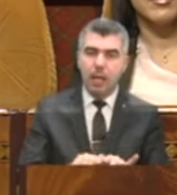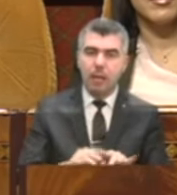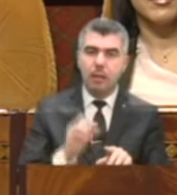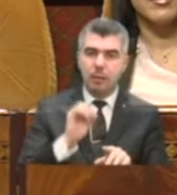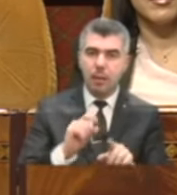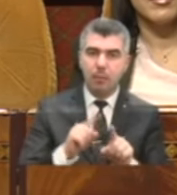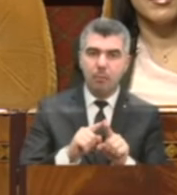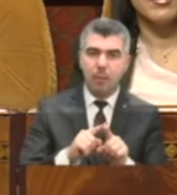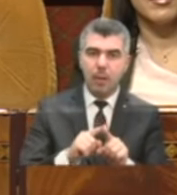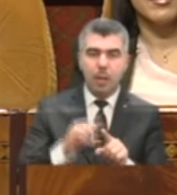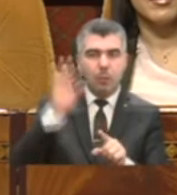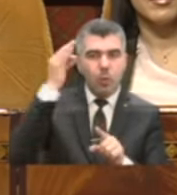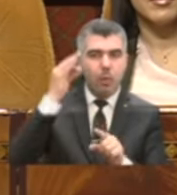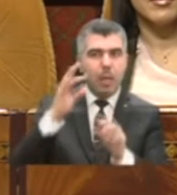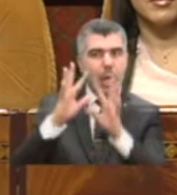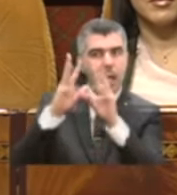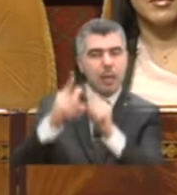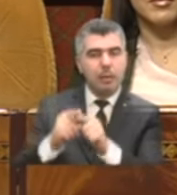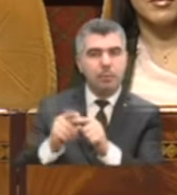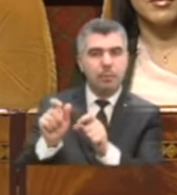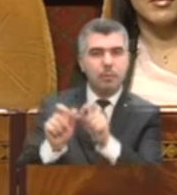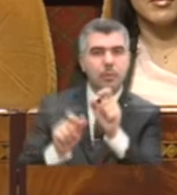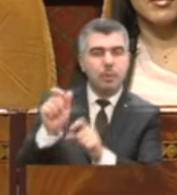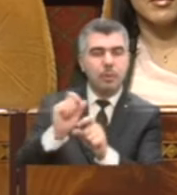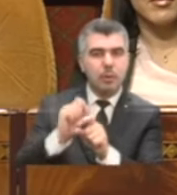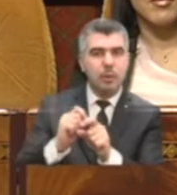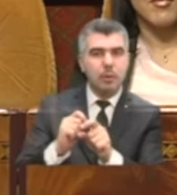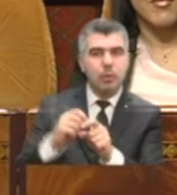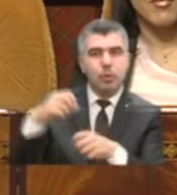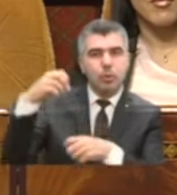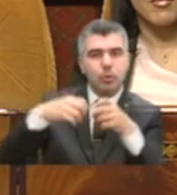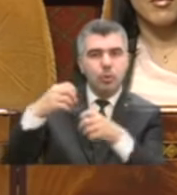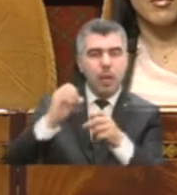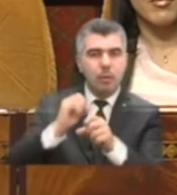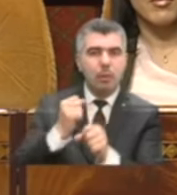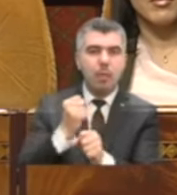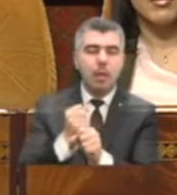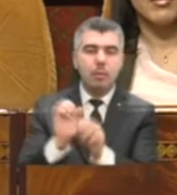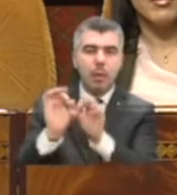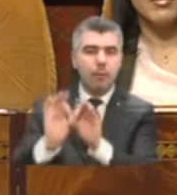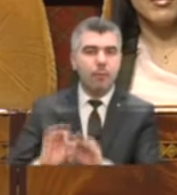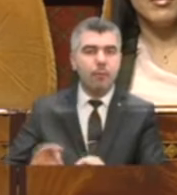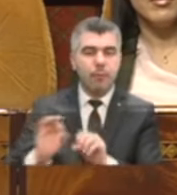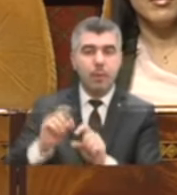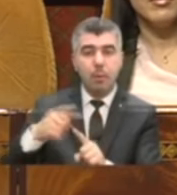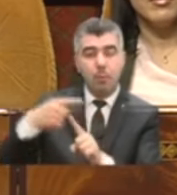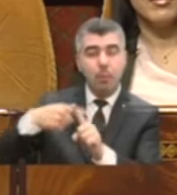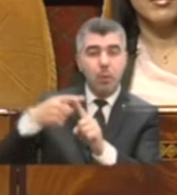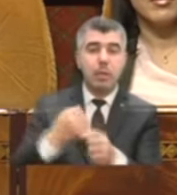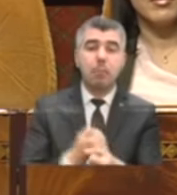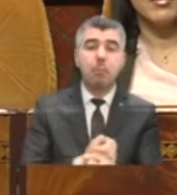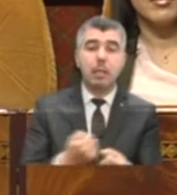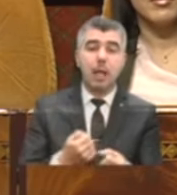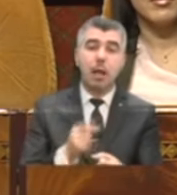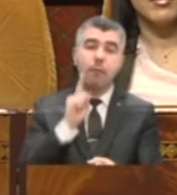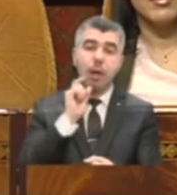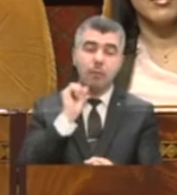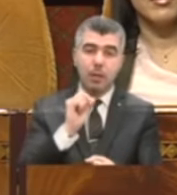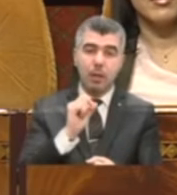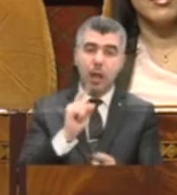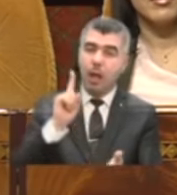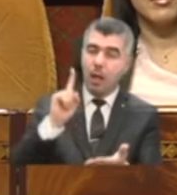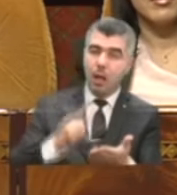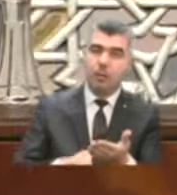سي بي، وخاصه الاخير حول تاثير الجفاف على سوق العمل، وحيث ان ارتفاع نسبه البطاله لدى النساء راجعه